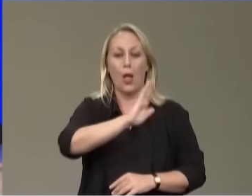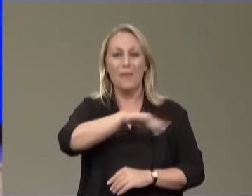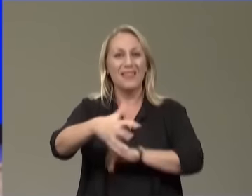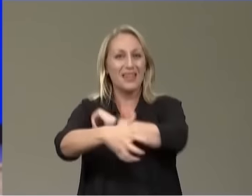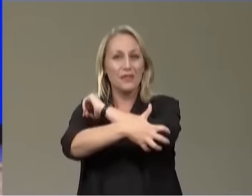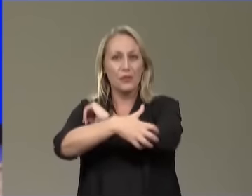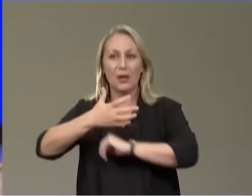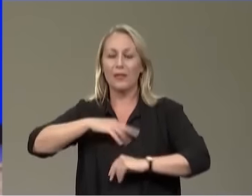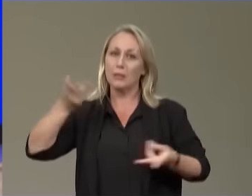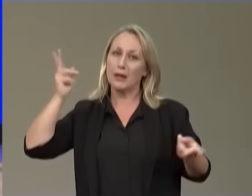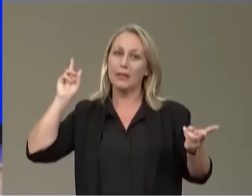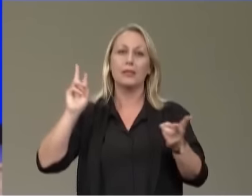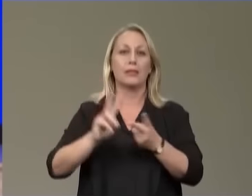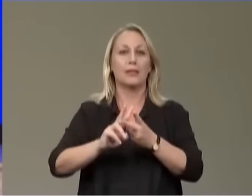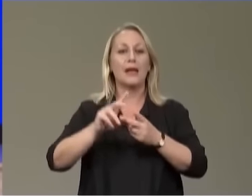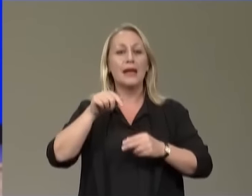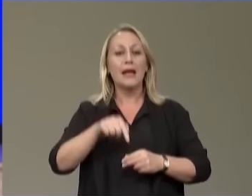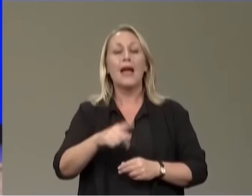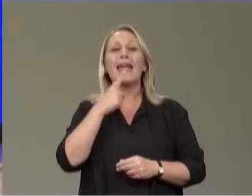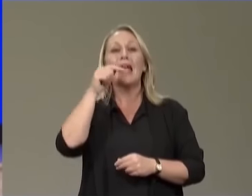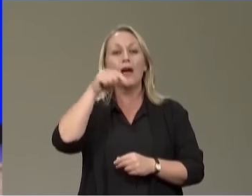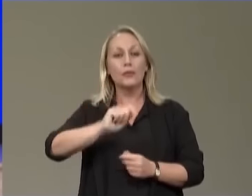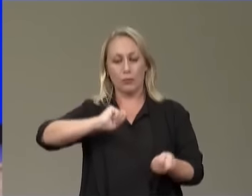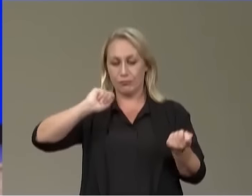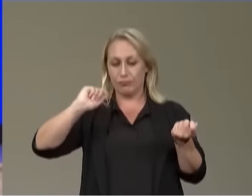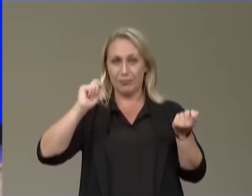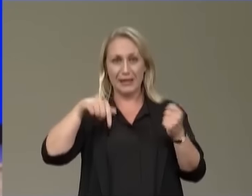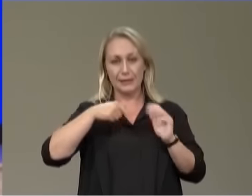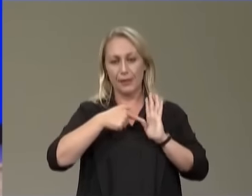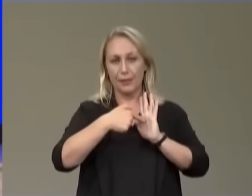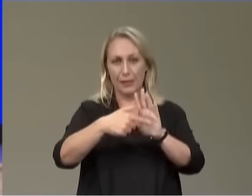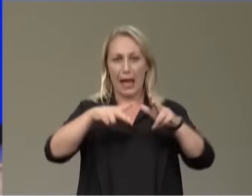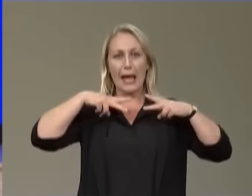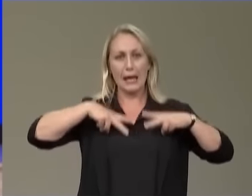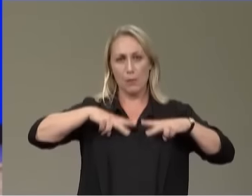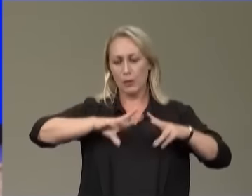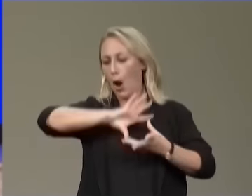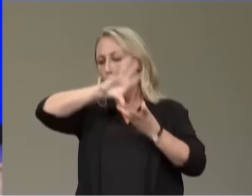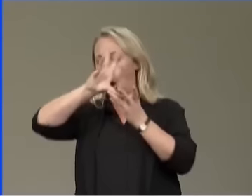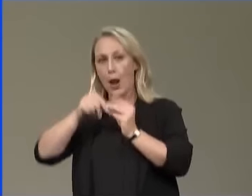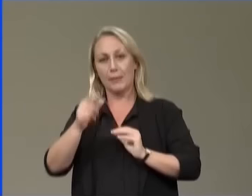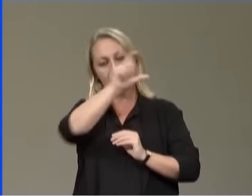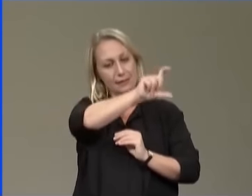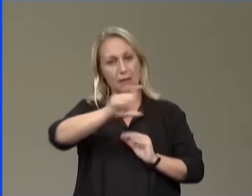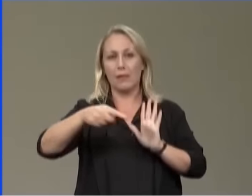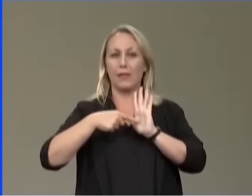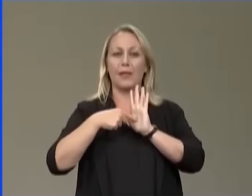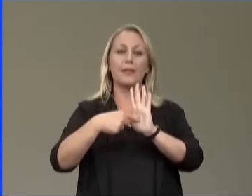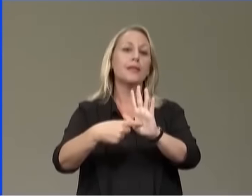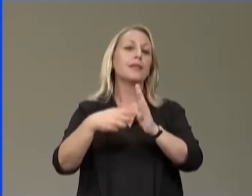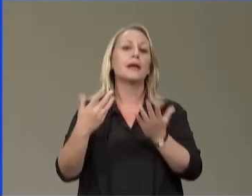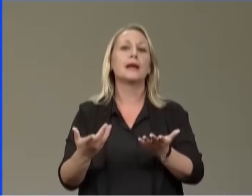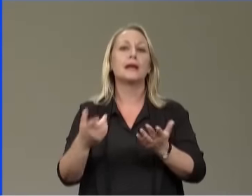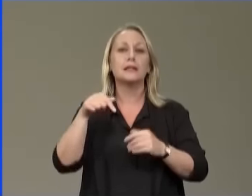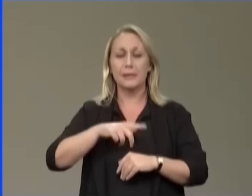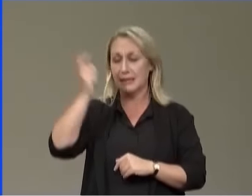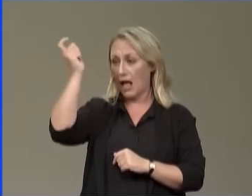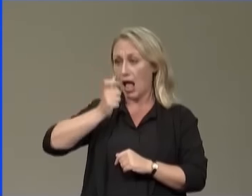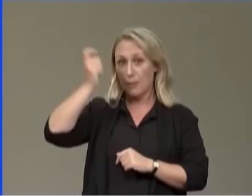μας. Και αυτή η μεταρρύθμιση θα παρουσιαστεί από τα συναρμόδια Υπουργεία την άλλη εβδομάδα, εντοπίζοντας την περίμετρο των